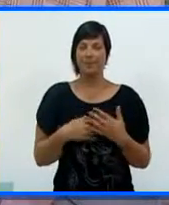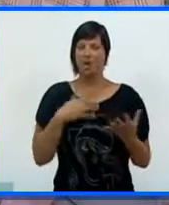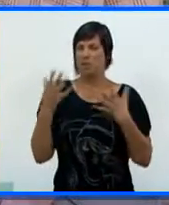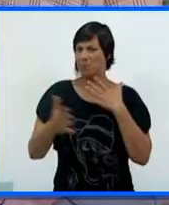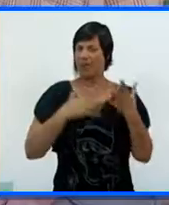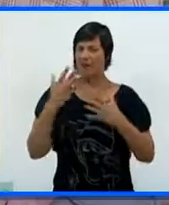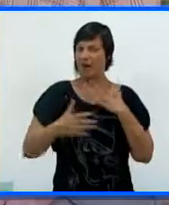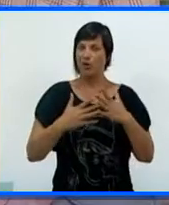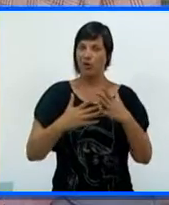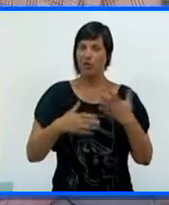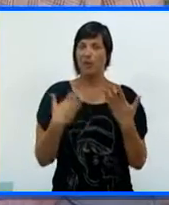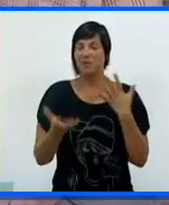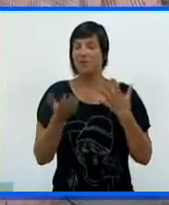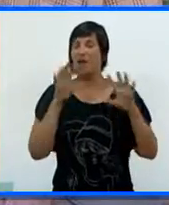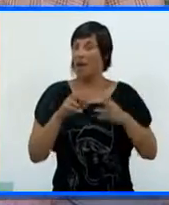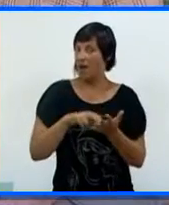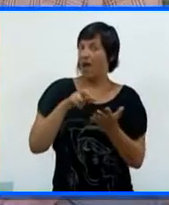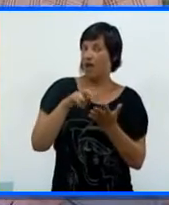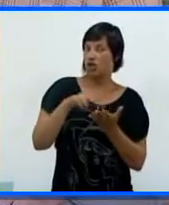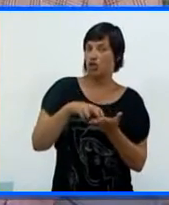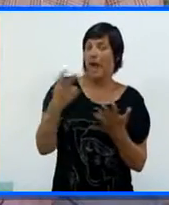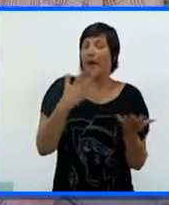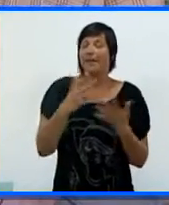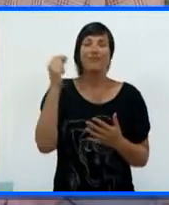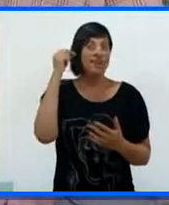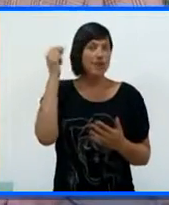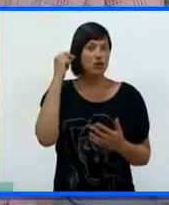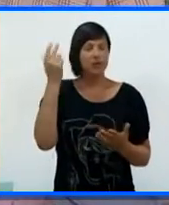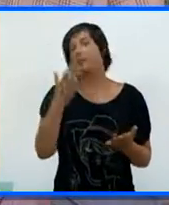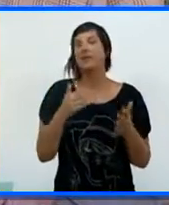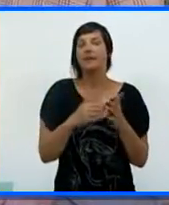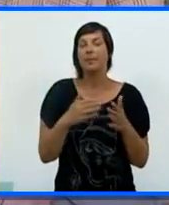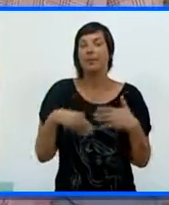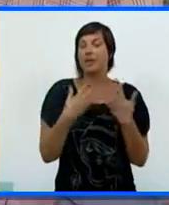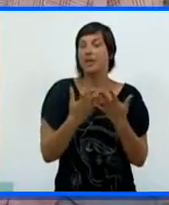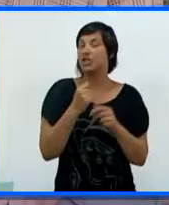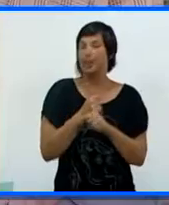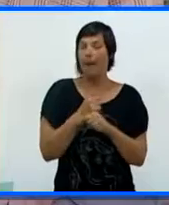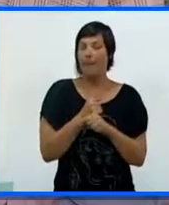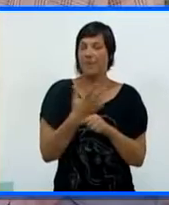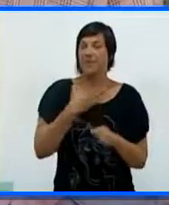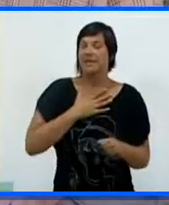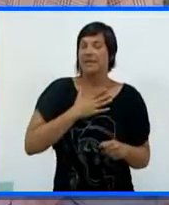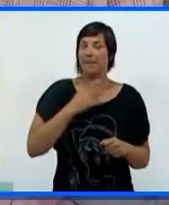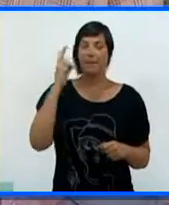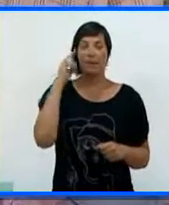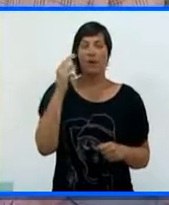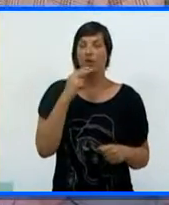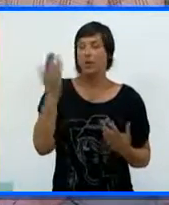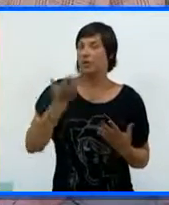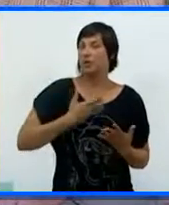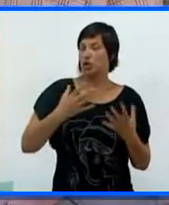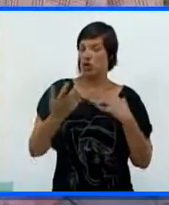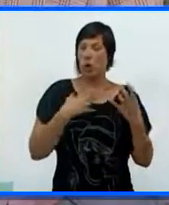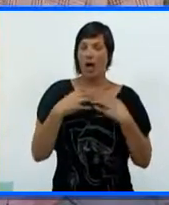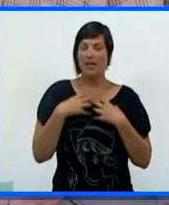možda mlatara rukama tamo skače, to je, ali ne čuje se. Onda bi trebalo nešto da napravi da bi se mi gluhi, kad bi došli